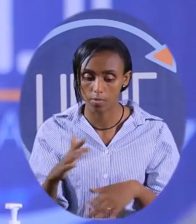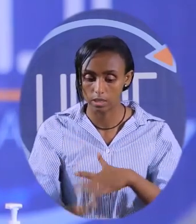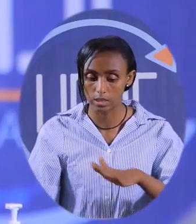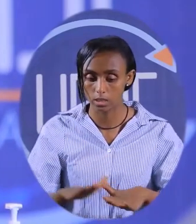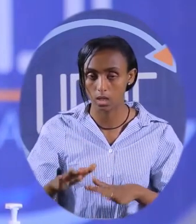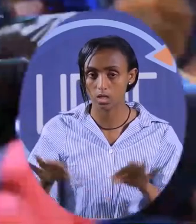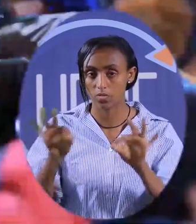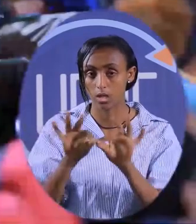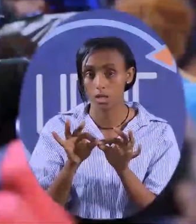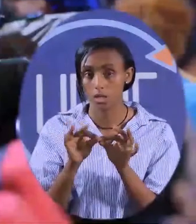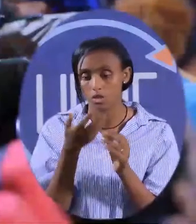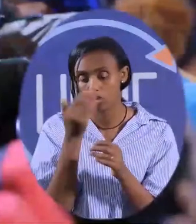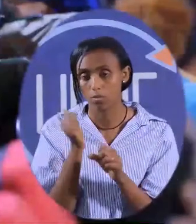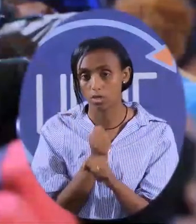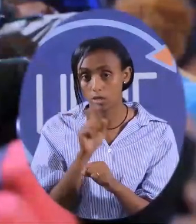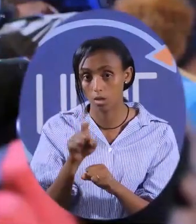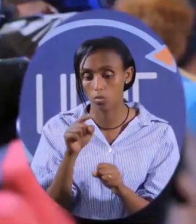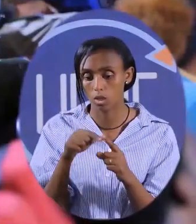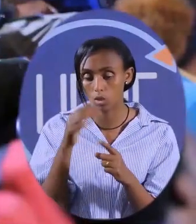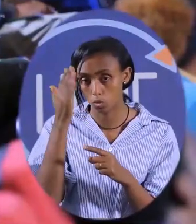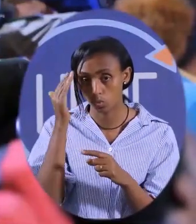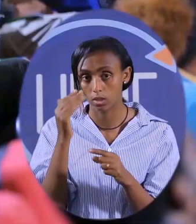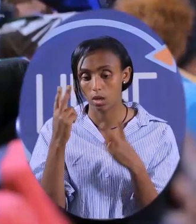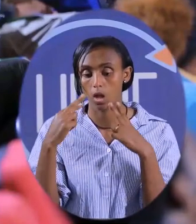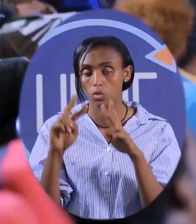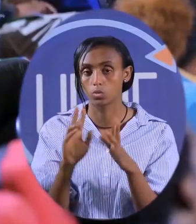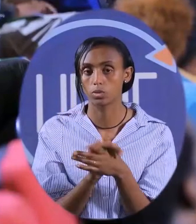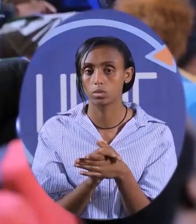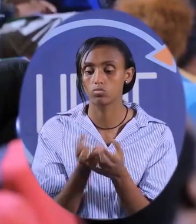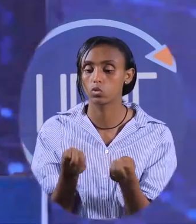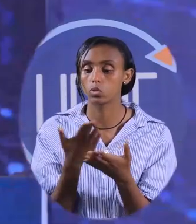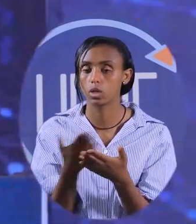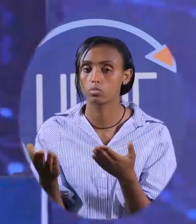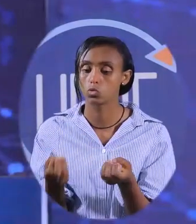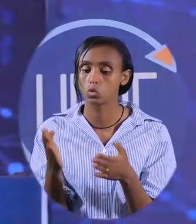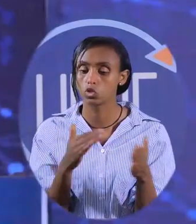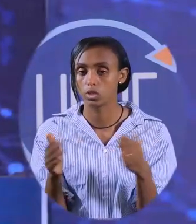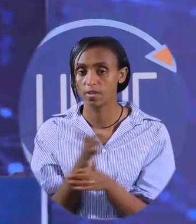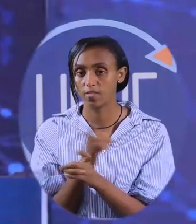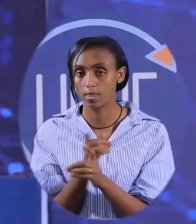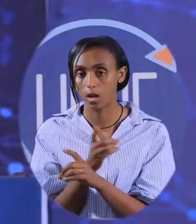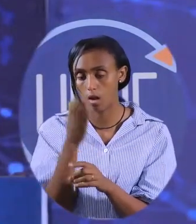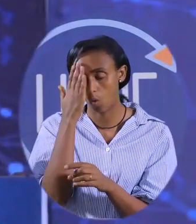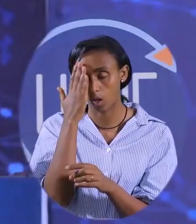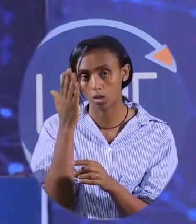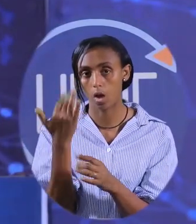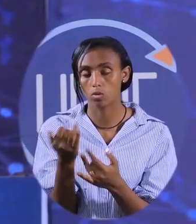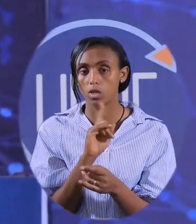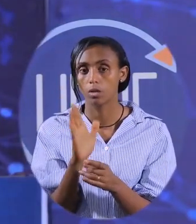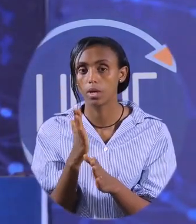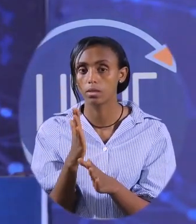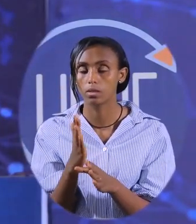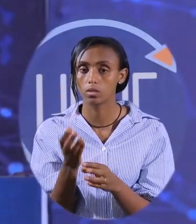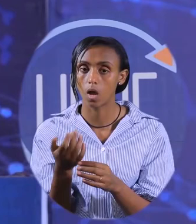የተሻለ መስራት ካለብን በእውቀት ወደ እውቀት የበለጠ እናተኩር። ብዙ ነገር ብዙ ችግር ይፈጠራል አገራችን እናውቃለን። ምናልባት ኢቭን